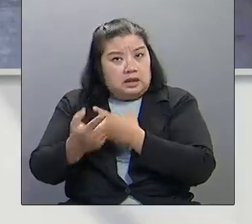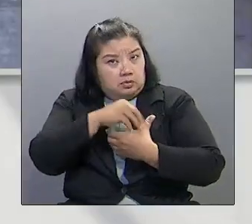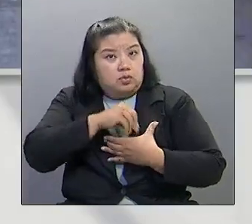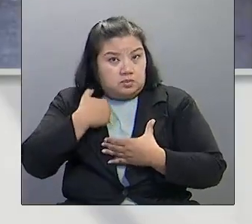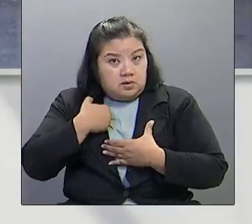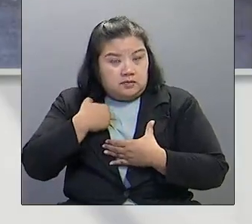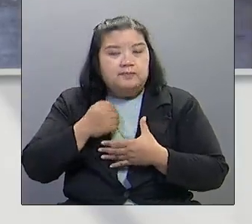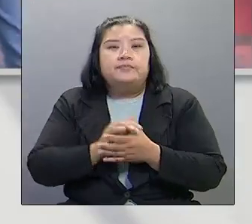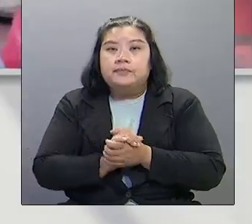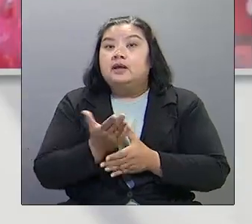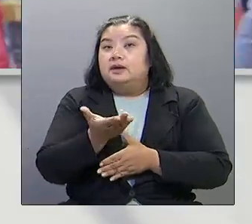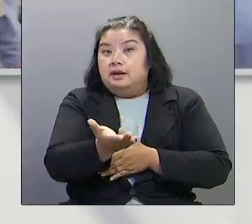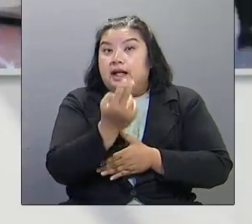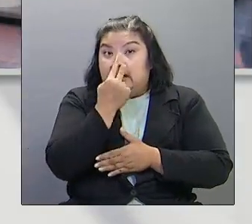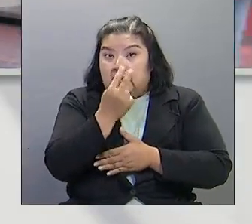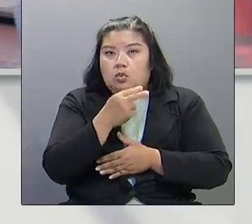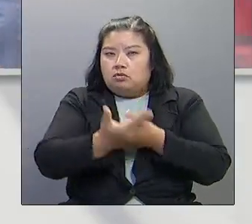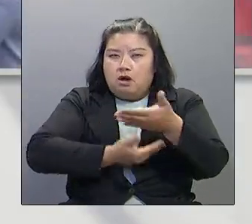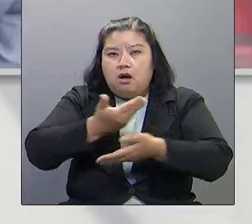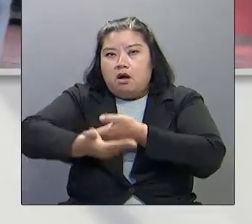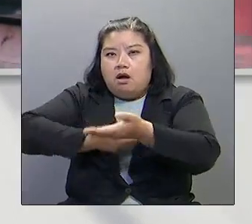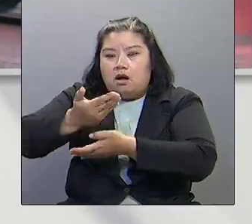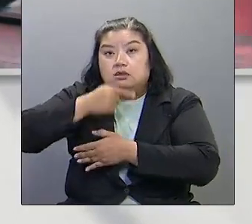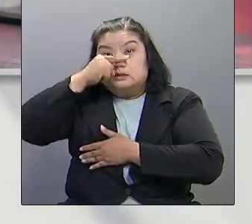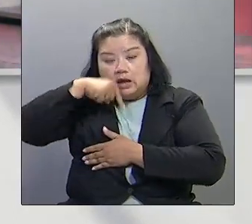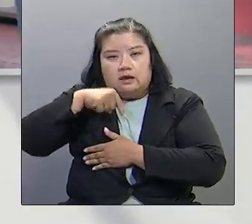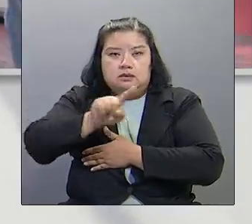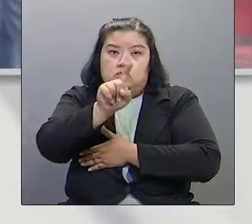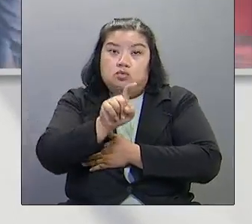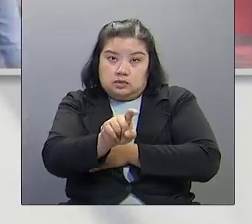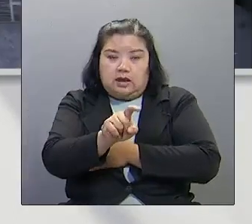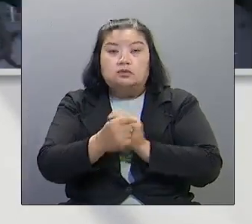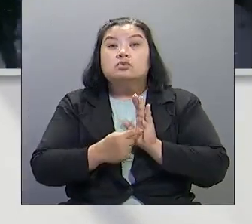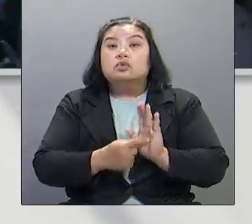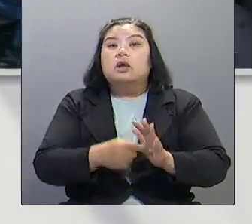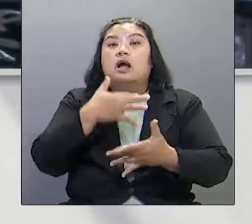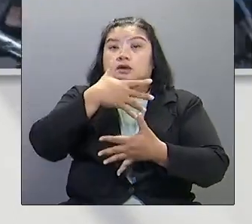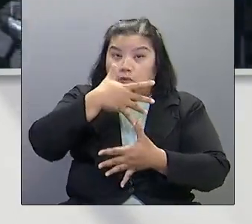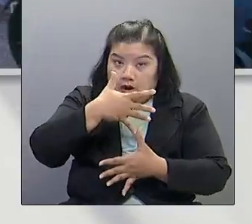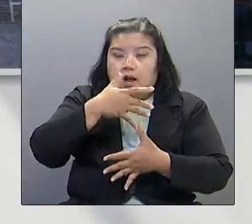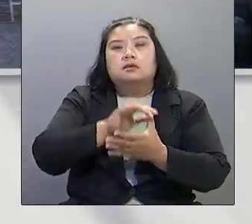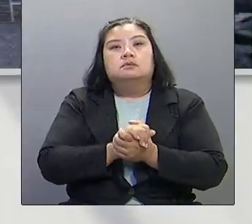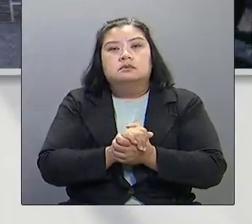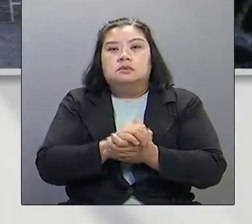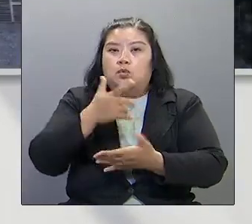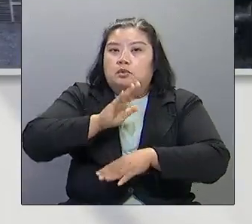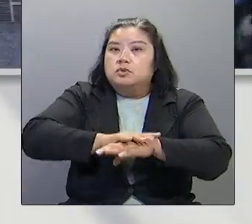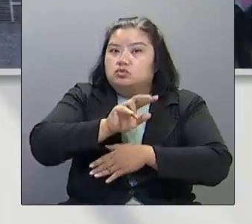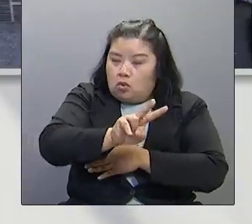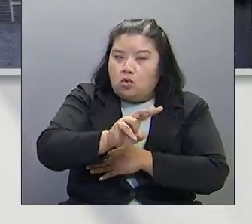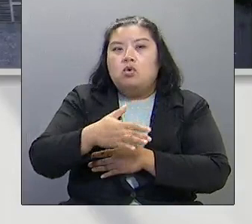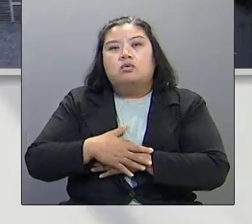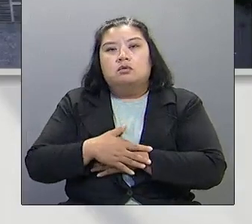ของเจ้าของธุรกิจข้ามชาติจำนวนมากจนเกิดคำถามก็คือพื้นที่อย่างเยาวราชสำเพ็งไปจนถึงย่านห้วยขวางค่ะ